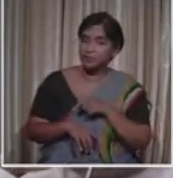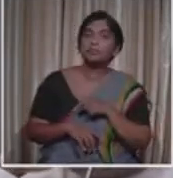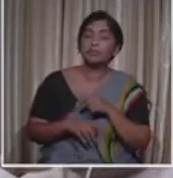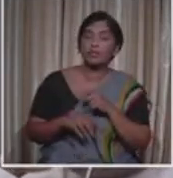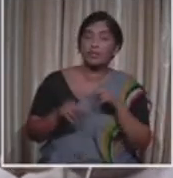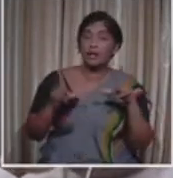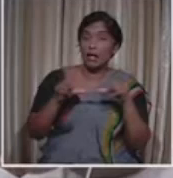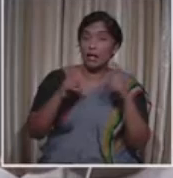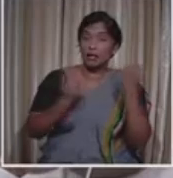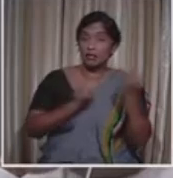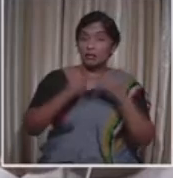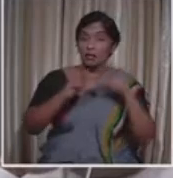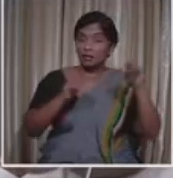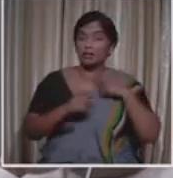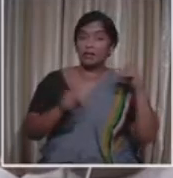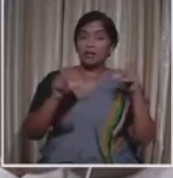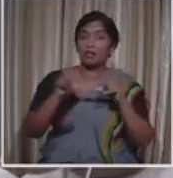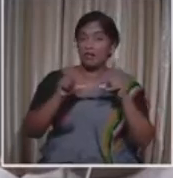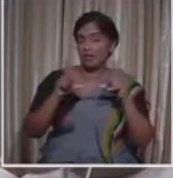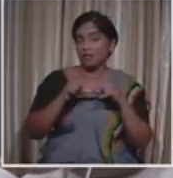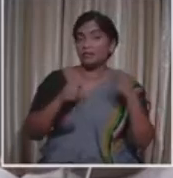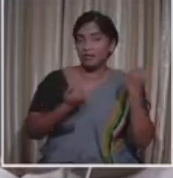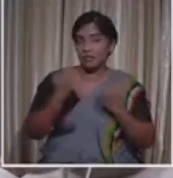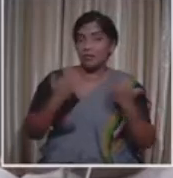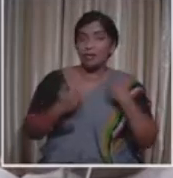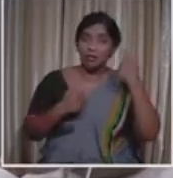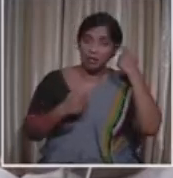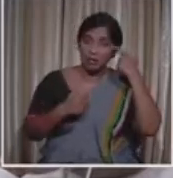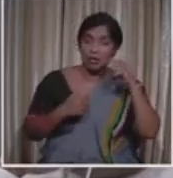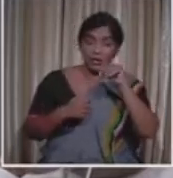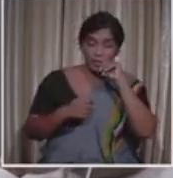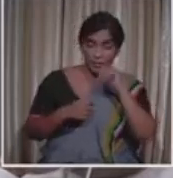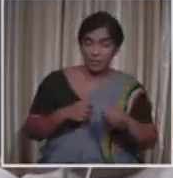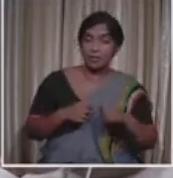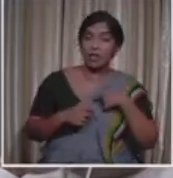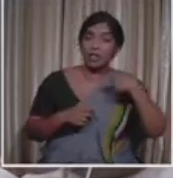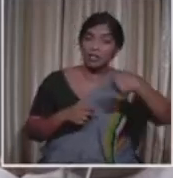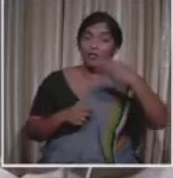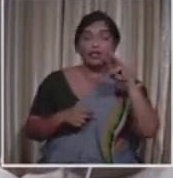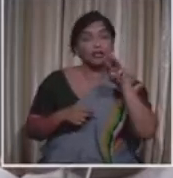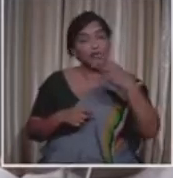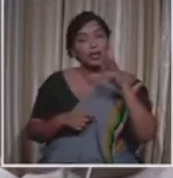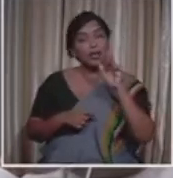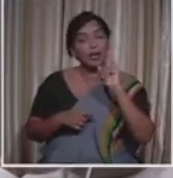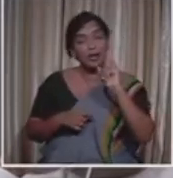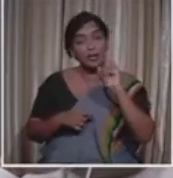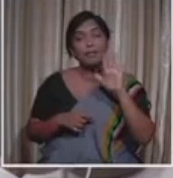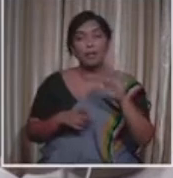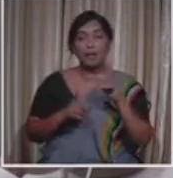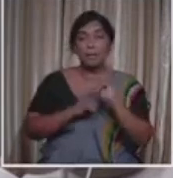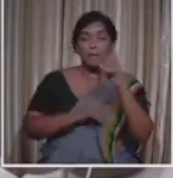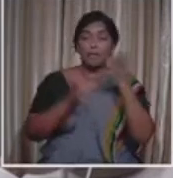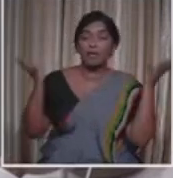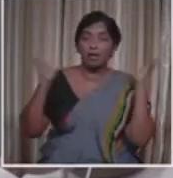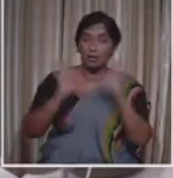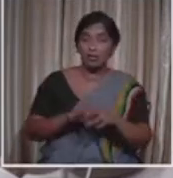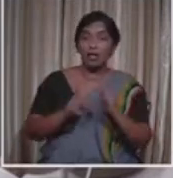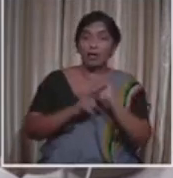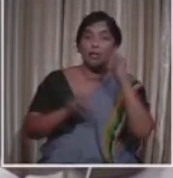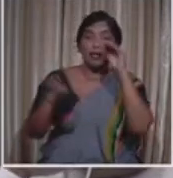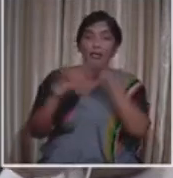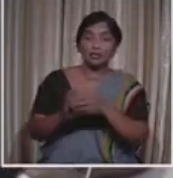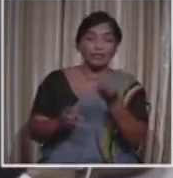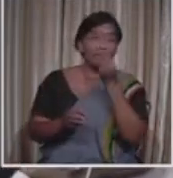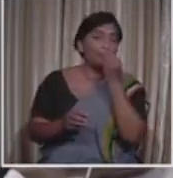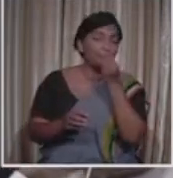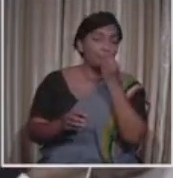බලපත්‍රය පිළිබඳව තමයි ජනතාව කතා කරන්නේ. එහෙම නැත්නම් ජනතාව හිතනවා අපි දවස් 365ම පවුලේ සමාජික ඔක්කොම එක්ක ඇවිල්ලා මේ පාර්ලිමේන්තු